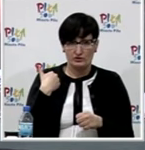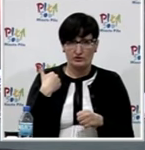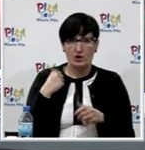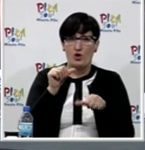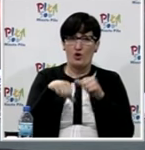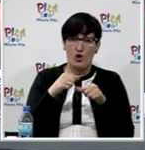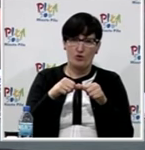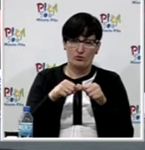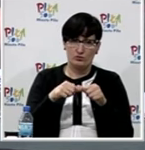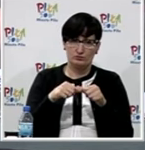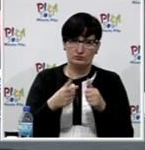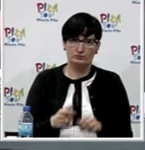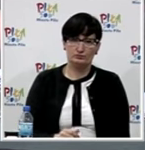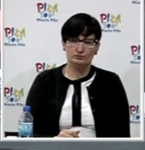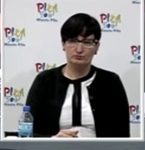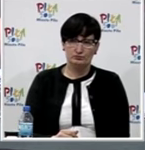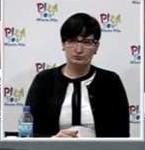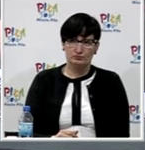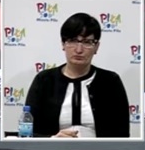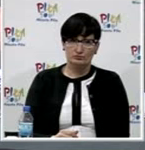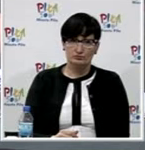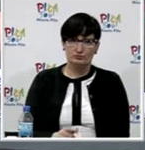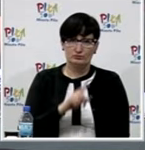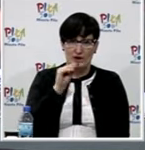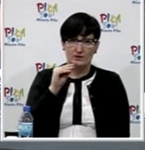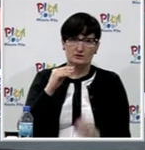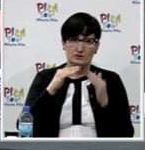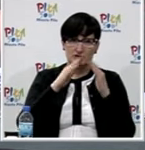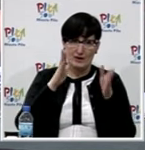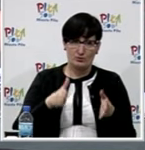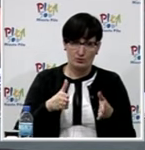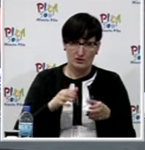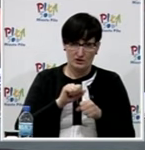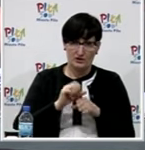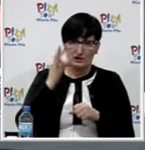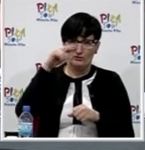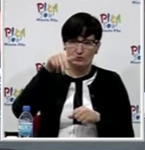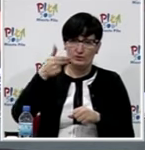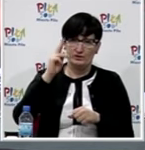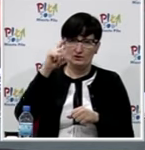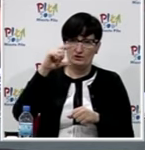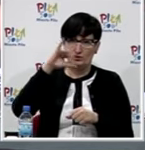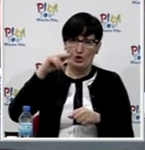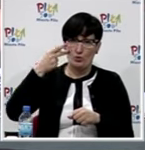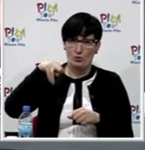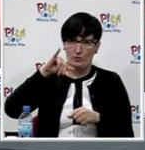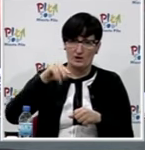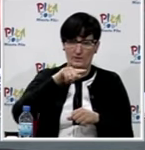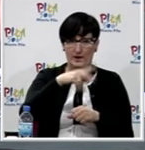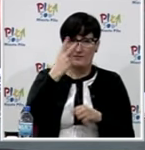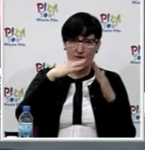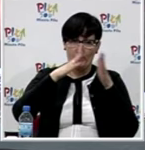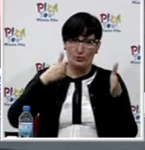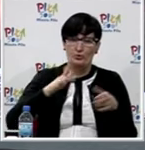byłoby nieracjonalne z racji tego, że zabudowa mieszkaniowa funkcjonuje na tym obszarze, te dwa budynki są